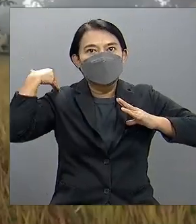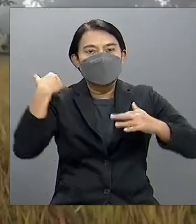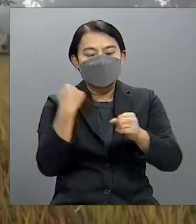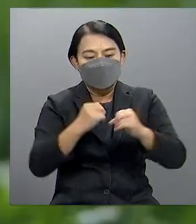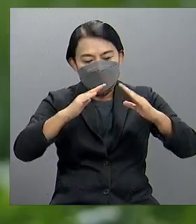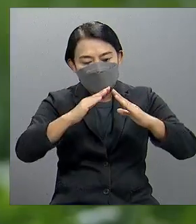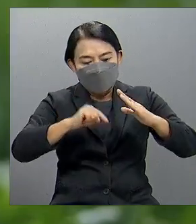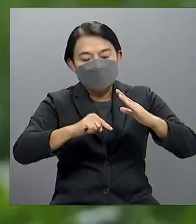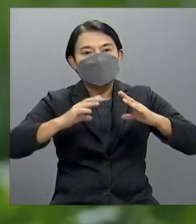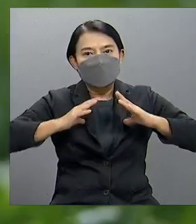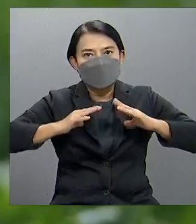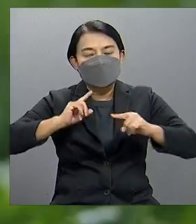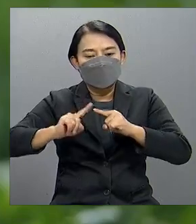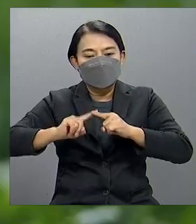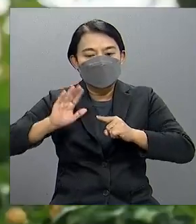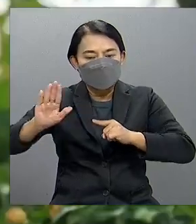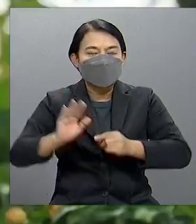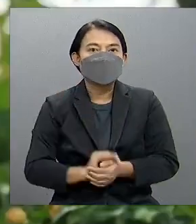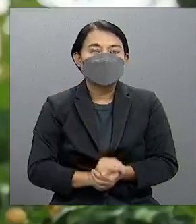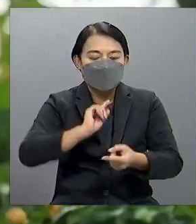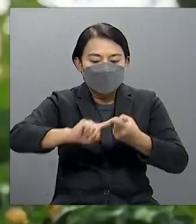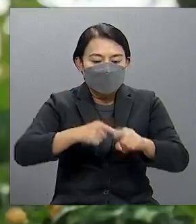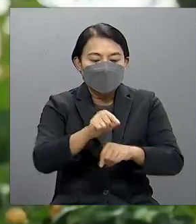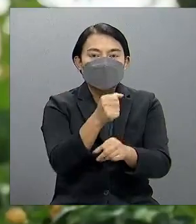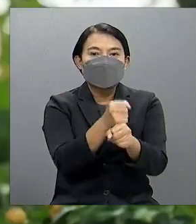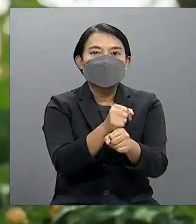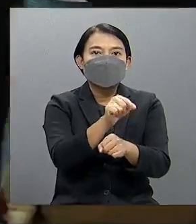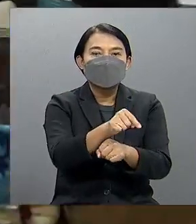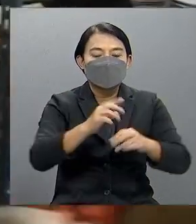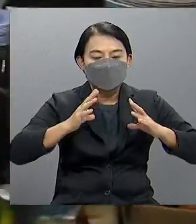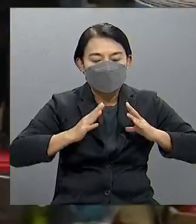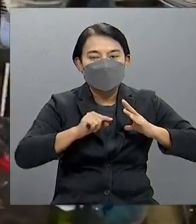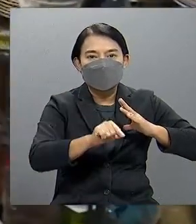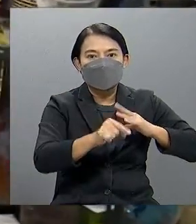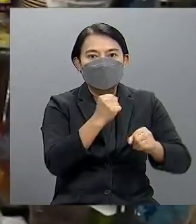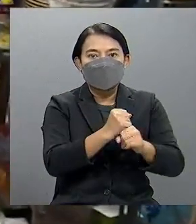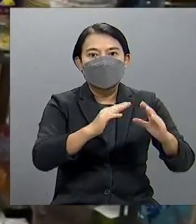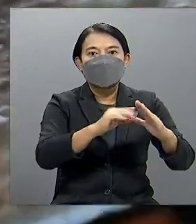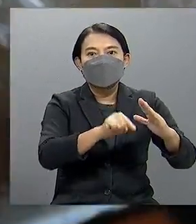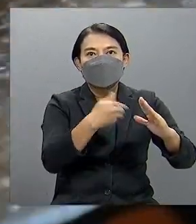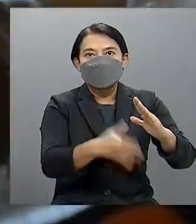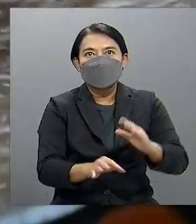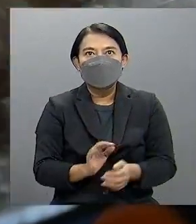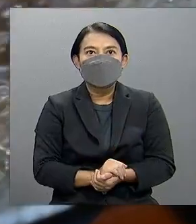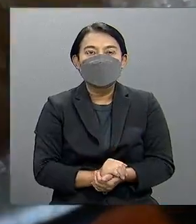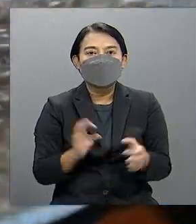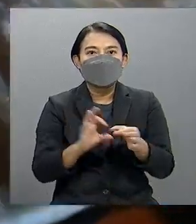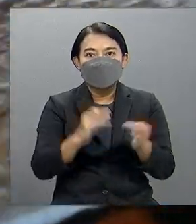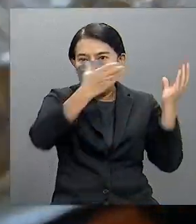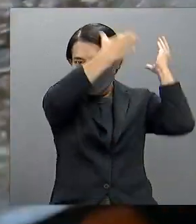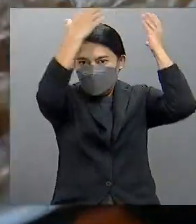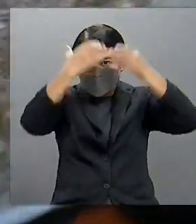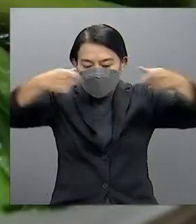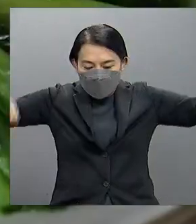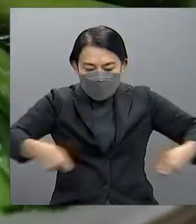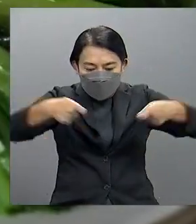เมื่อมีเทื่อนทํา Homestay Loop,เป็เพรบรุการเราก็มีเชฟที่มควสามารถ coachingาก็ให้เขาเข้ามาชวย